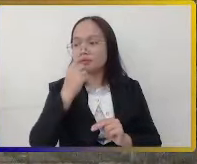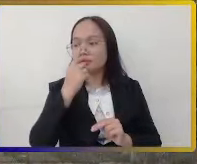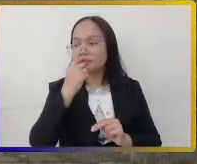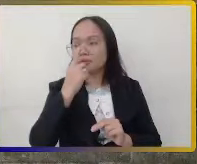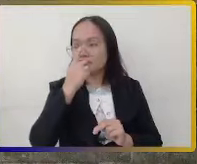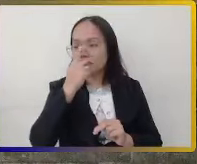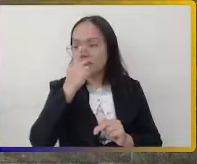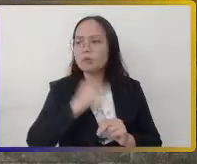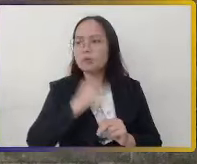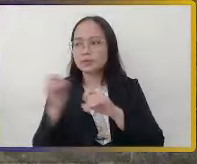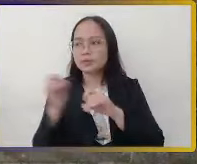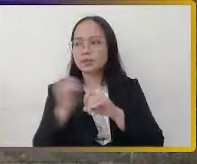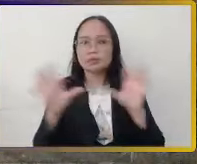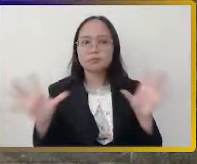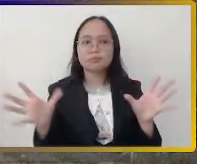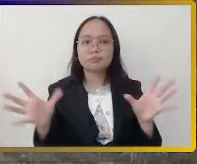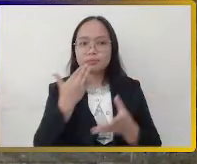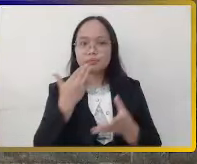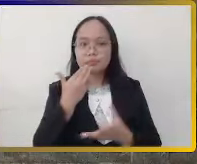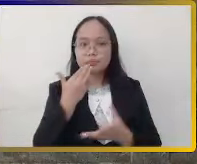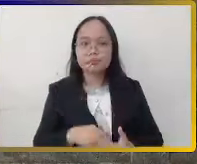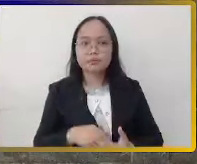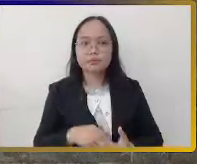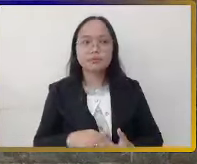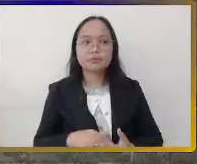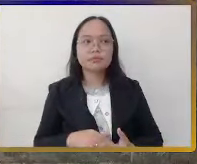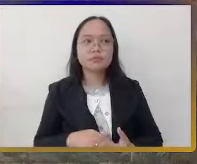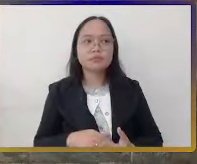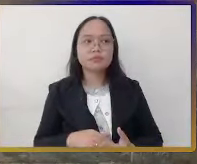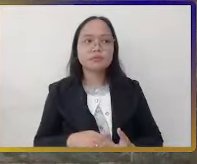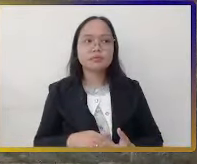I hope this message is clear, mga kapatid. Brethren,